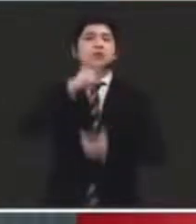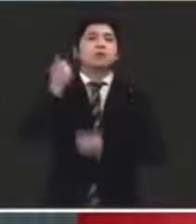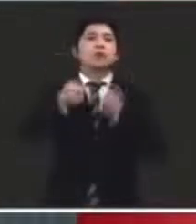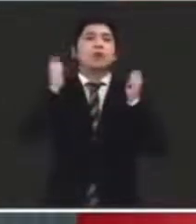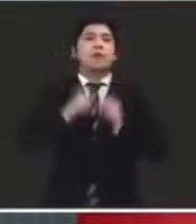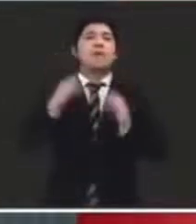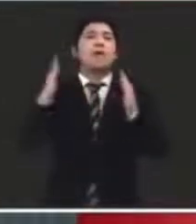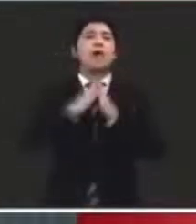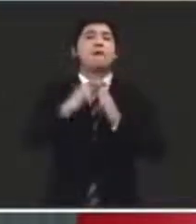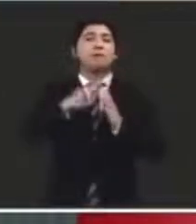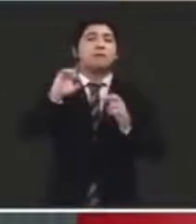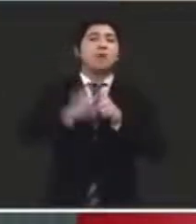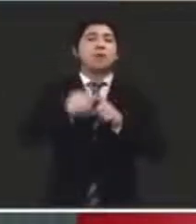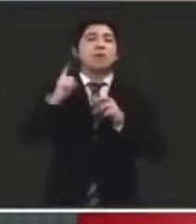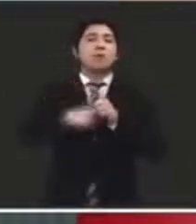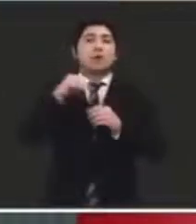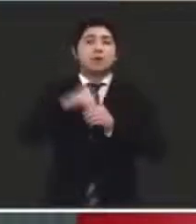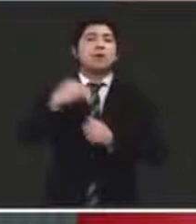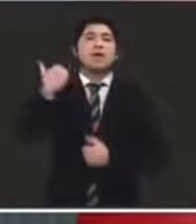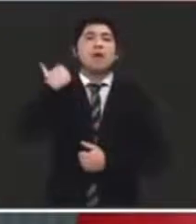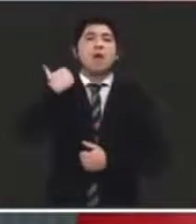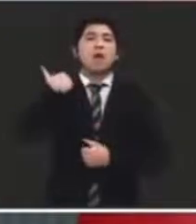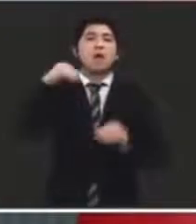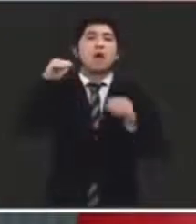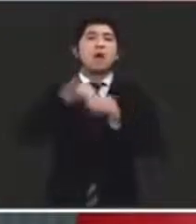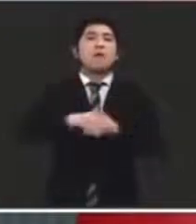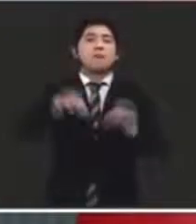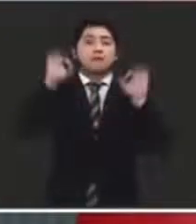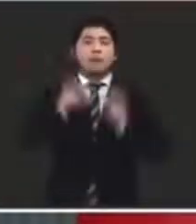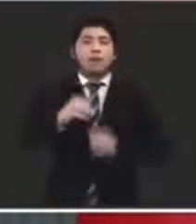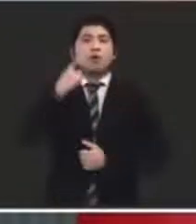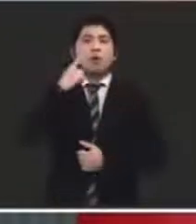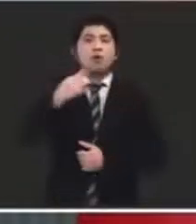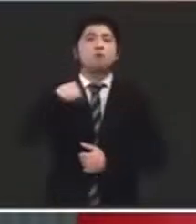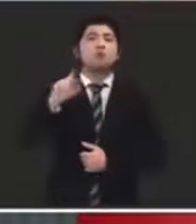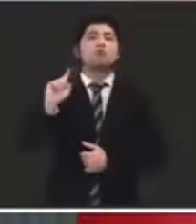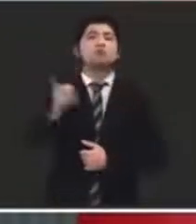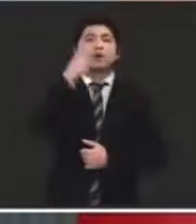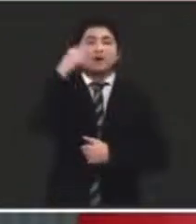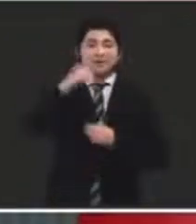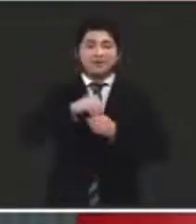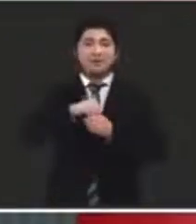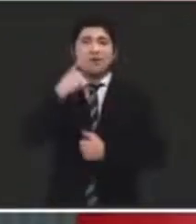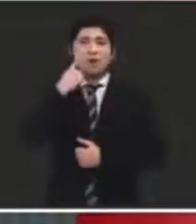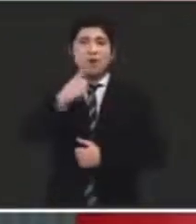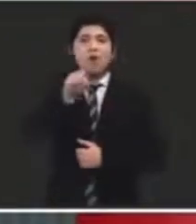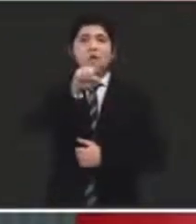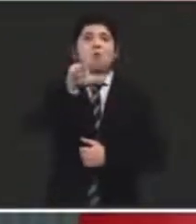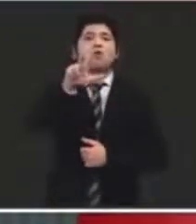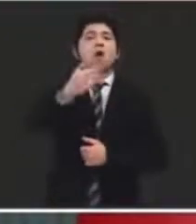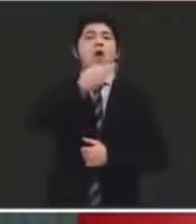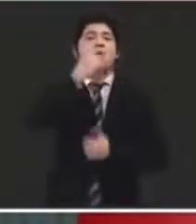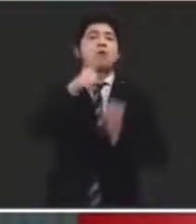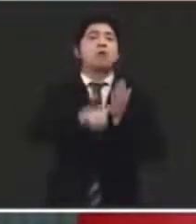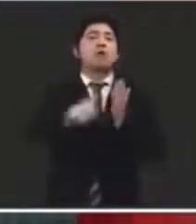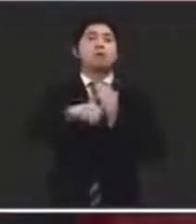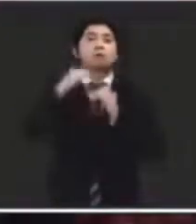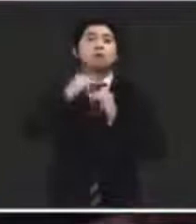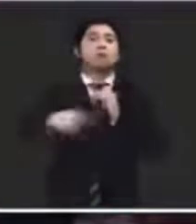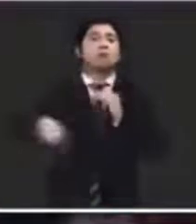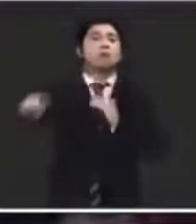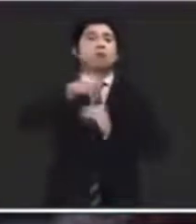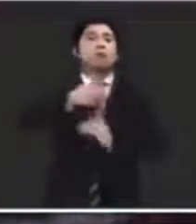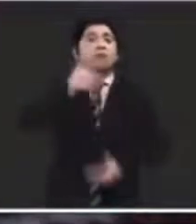projelerini yeni bir kampanya ile taşlandırma müjdesinin ayrıntılarını 13 Eylül'de kamuoyuna